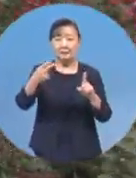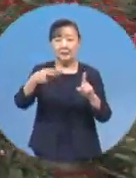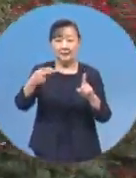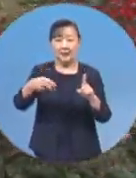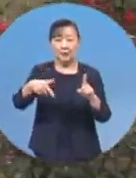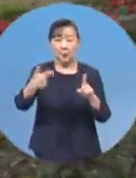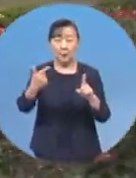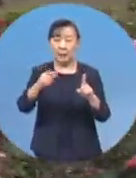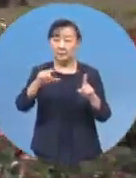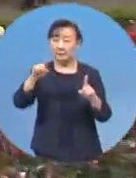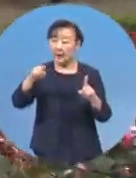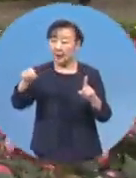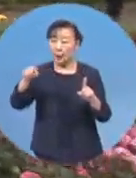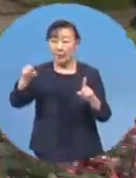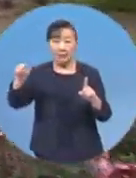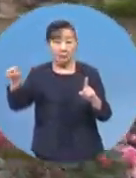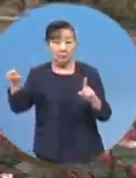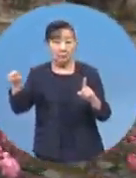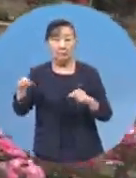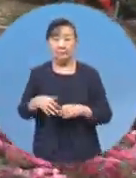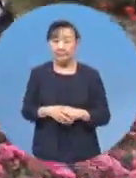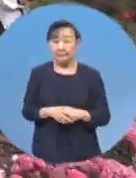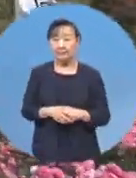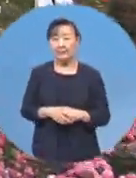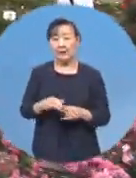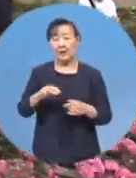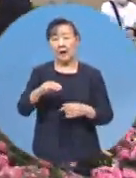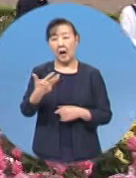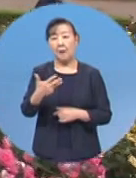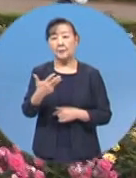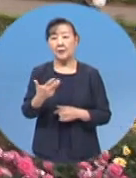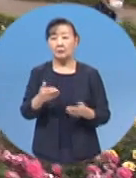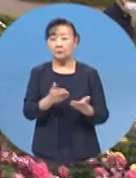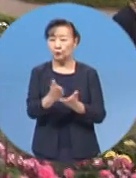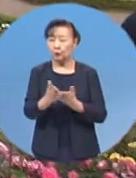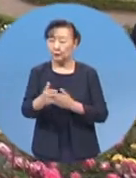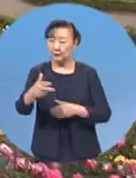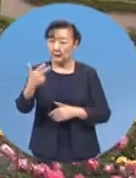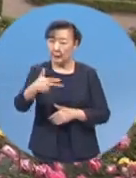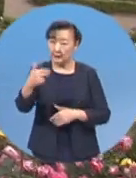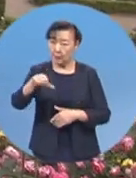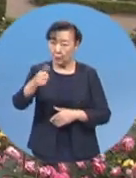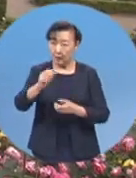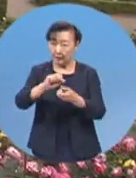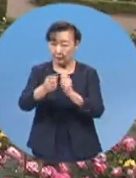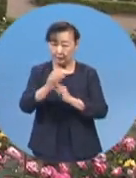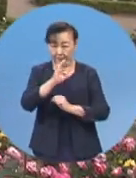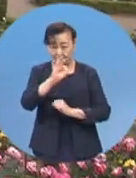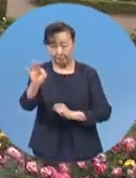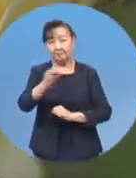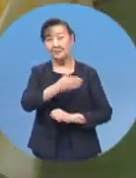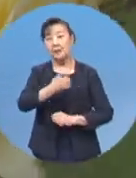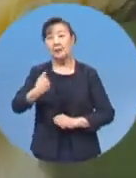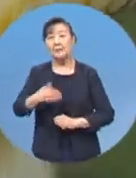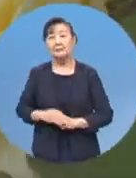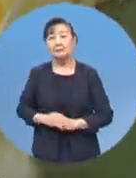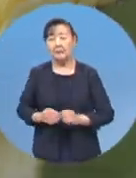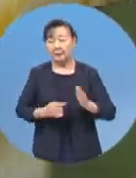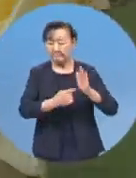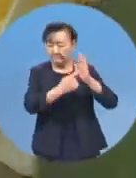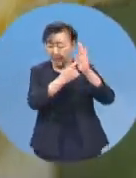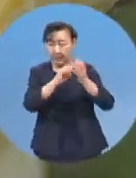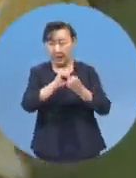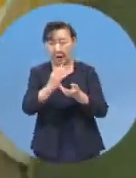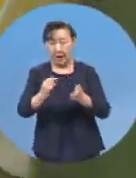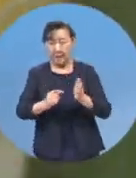12,600平方メートルの敷地内で800種7500株のバラを見ることができます。名花、名